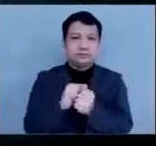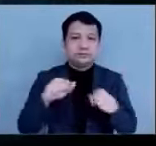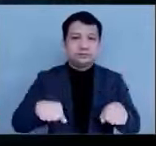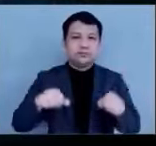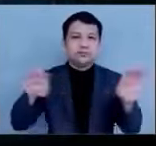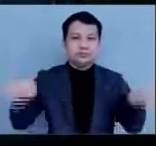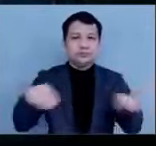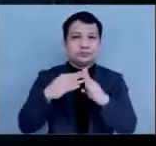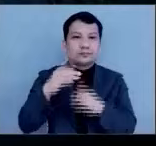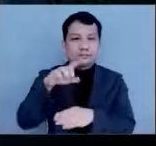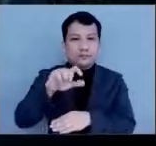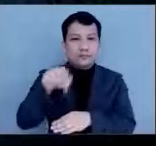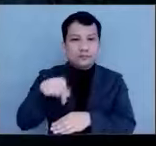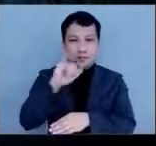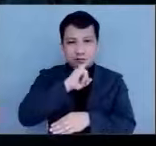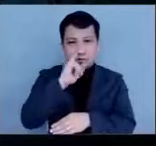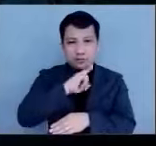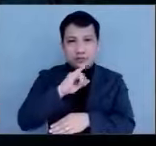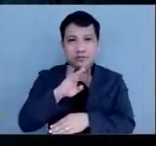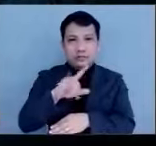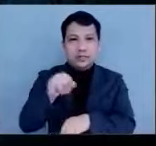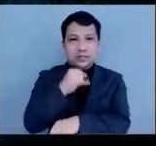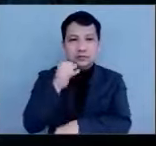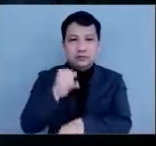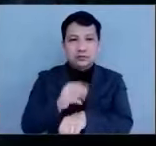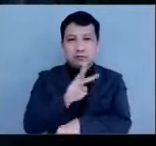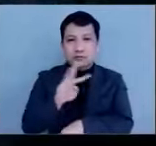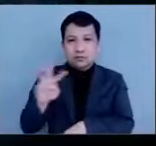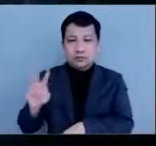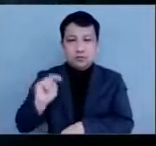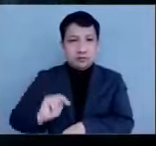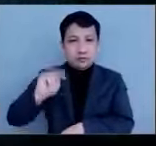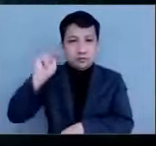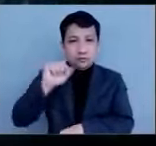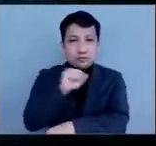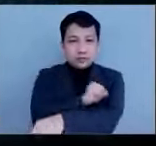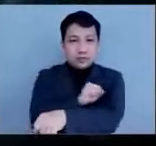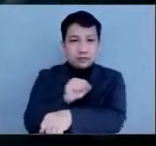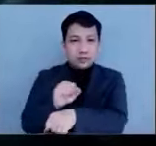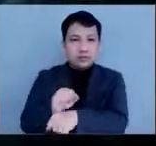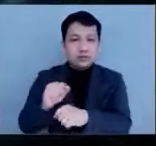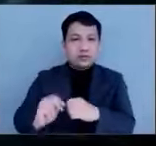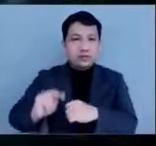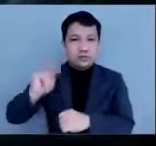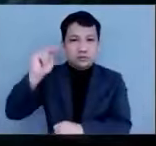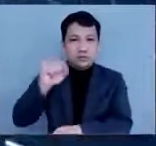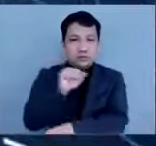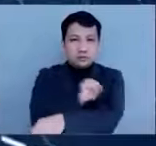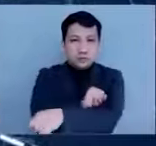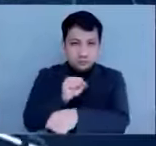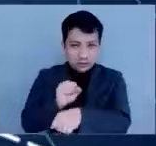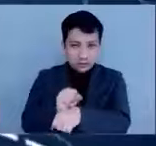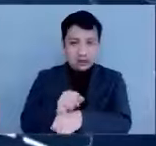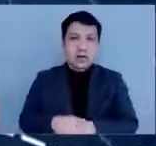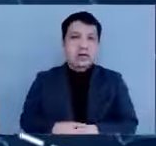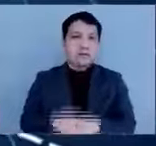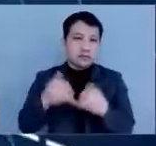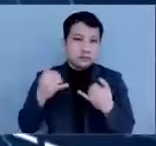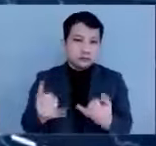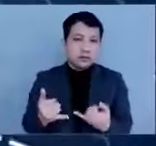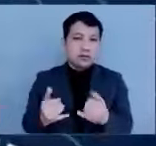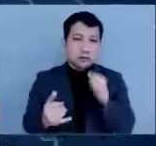Capiz, Antique, Iloilo, Bantayan Islands, western portion of Northern Samar, northern portion of Samar. Ayon sa PAGASA,